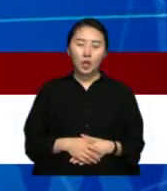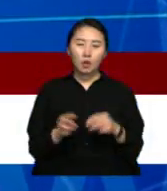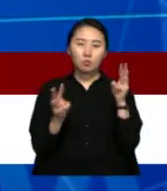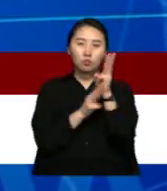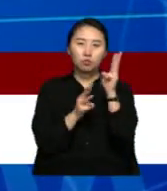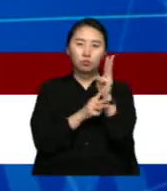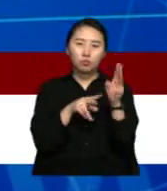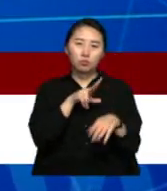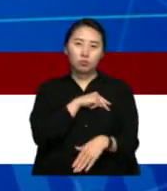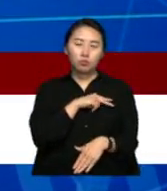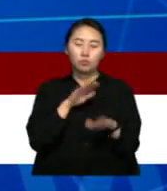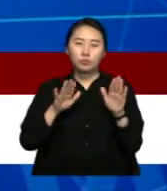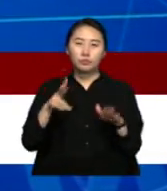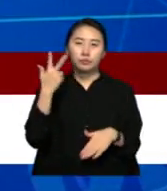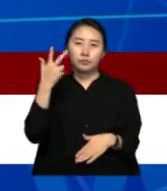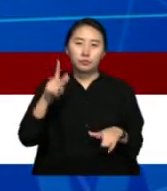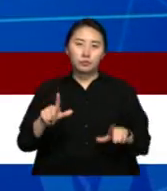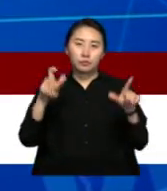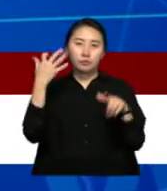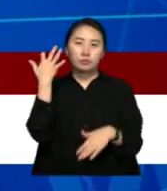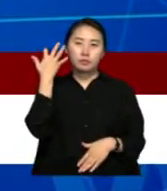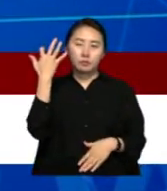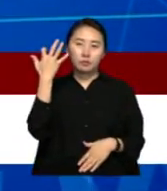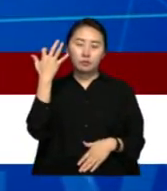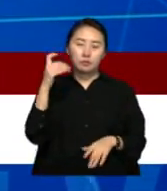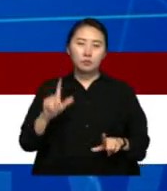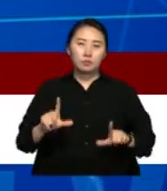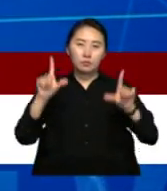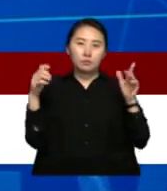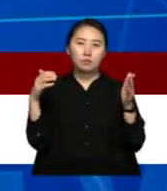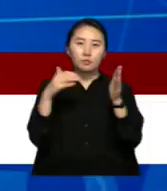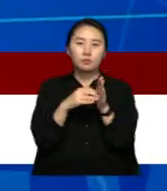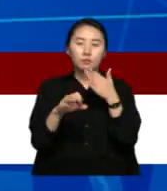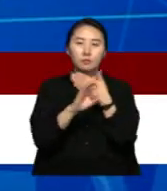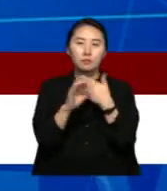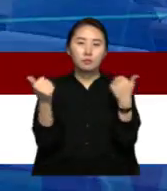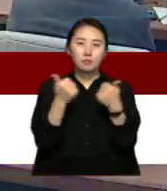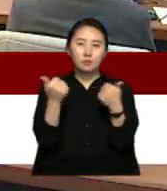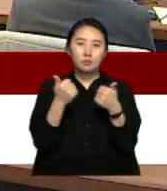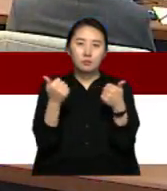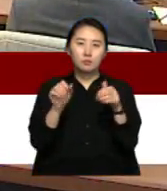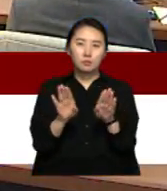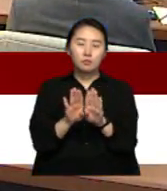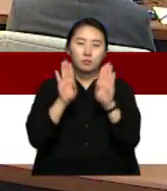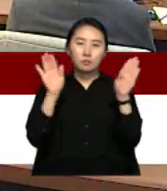중랑구 의회가 이달 7일부터 14일까지 제218회 임시회를 엽니다.